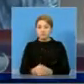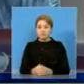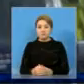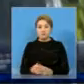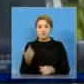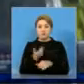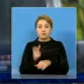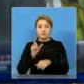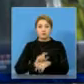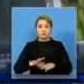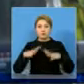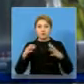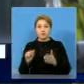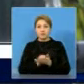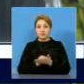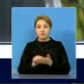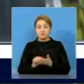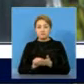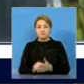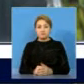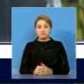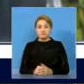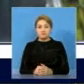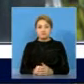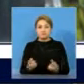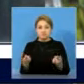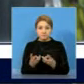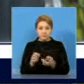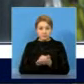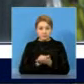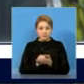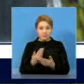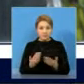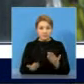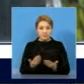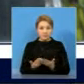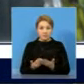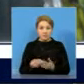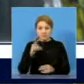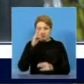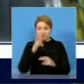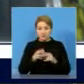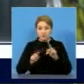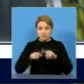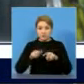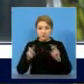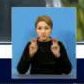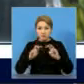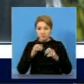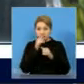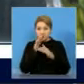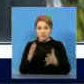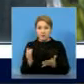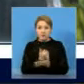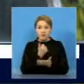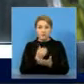Өте үлкен материал, керек материал, неге десеңіз, бұл ағайындары, тумалары, іздеп тауымы жүрген